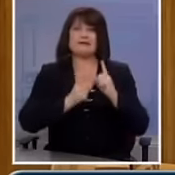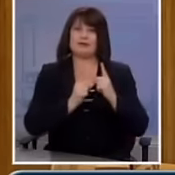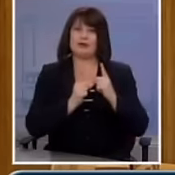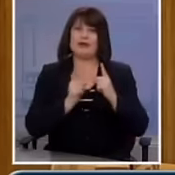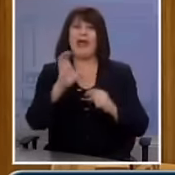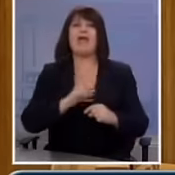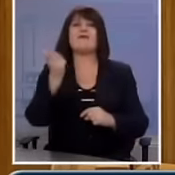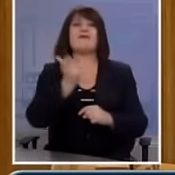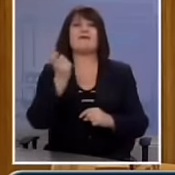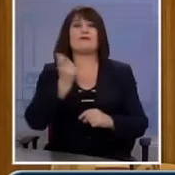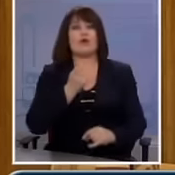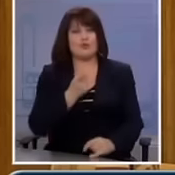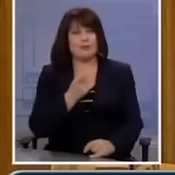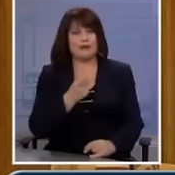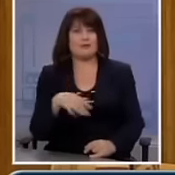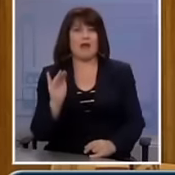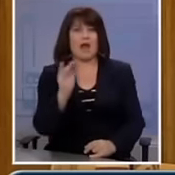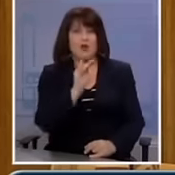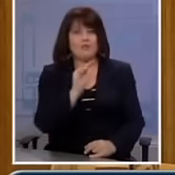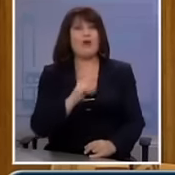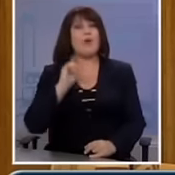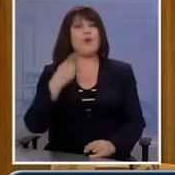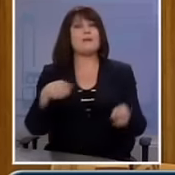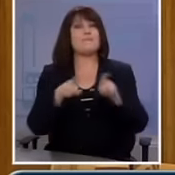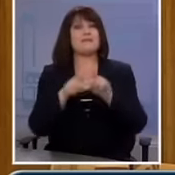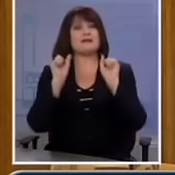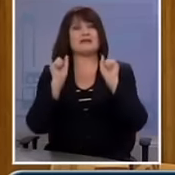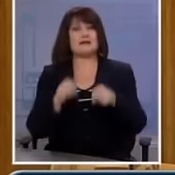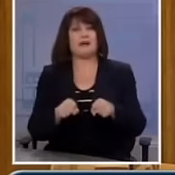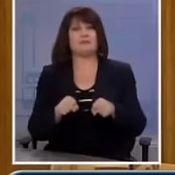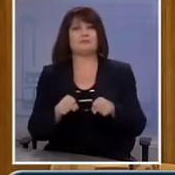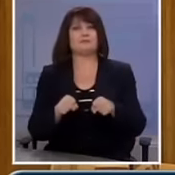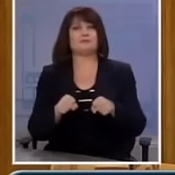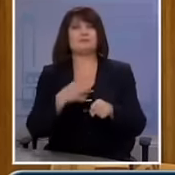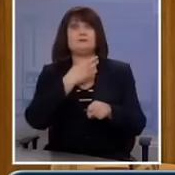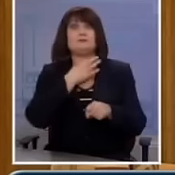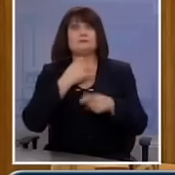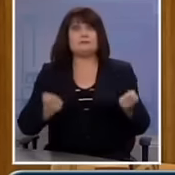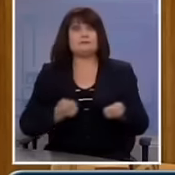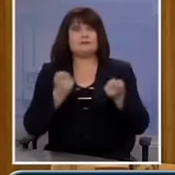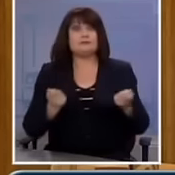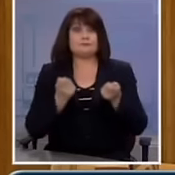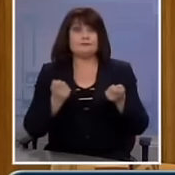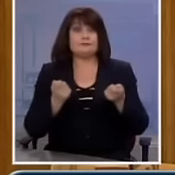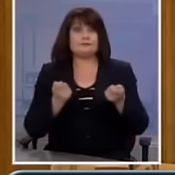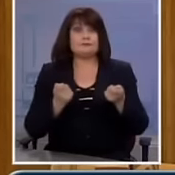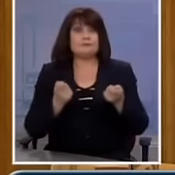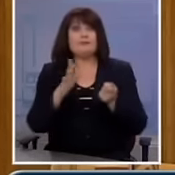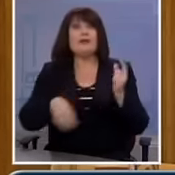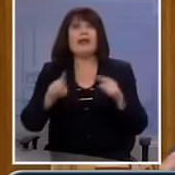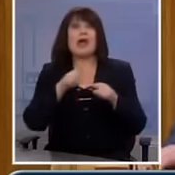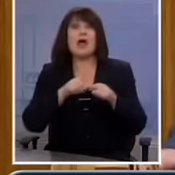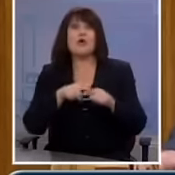με τους εταίρους δανειστές, να συνομολογήσουν την απόλυτη χρησιμότητα της προσφυγής